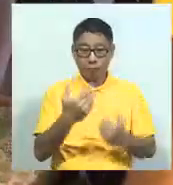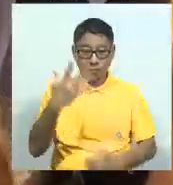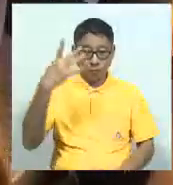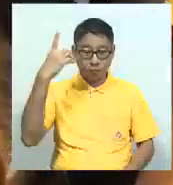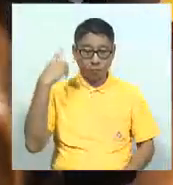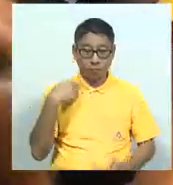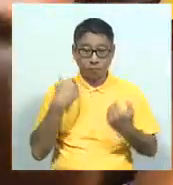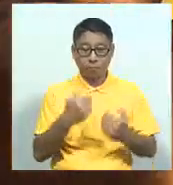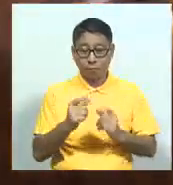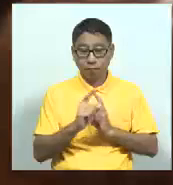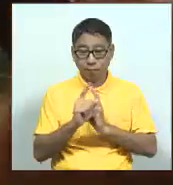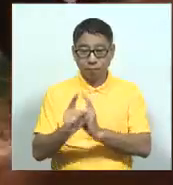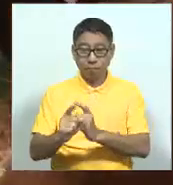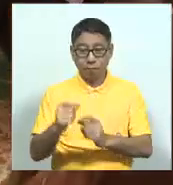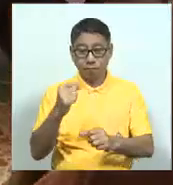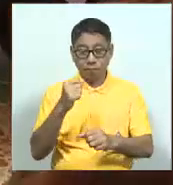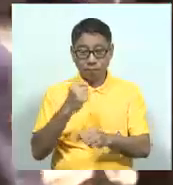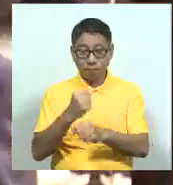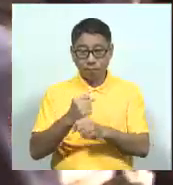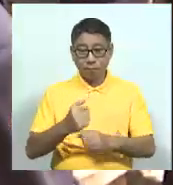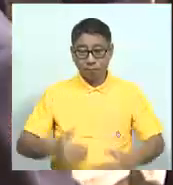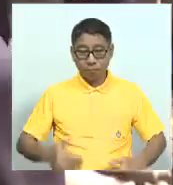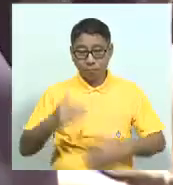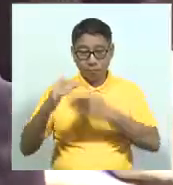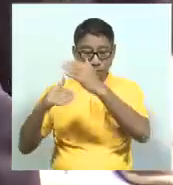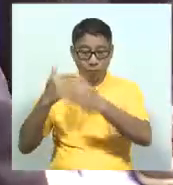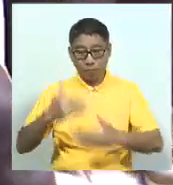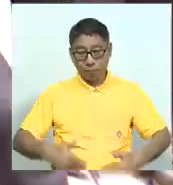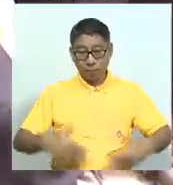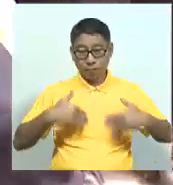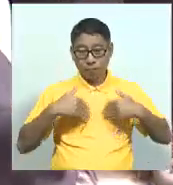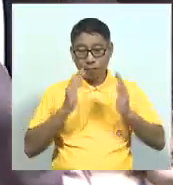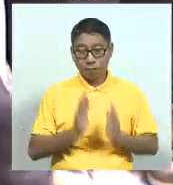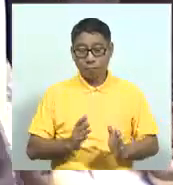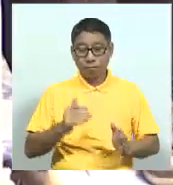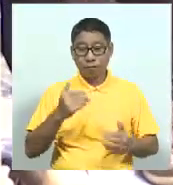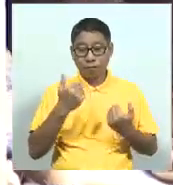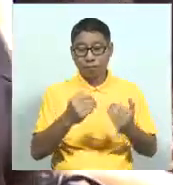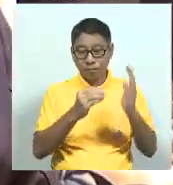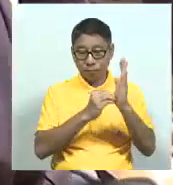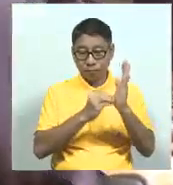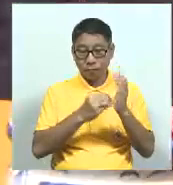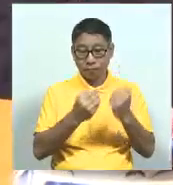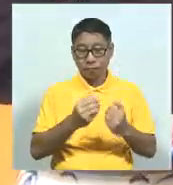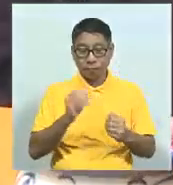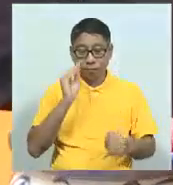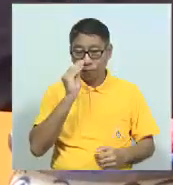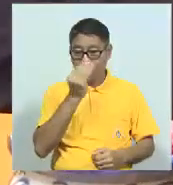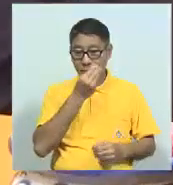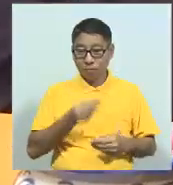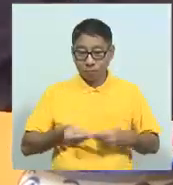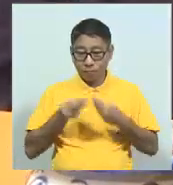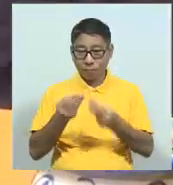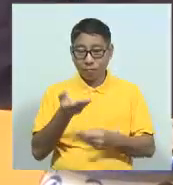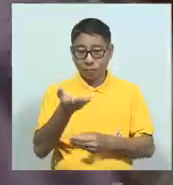เมื่อวานนี้นะครับไปติดตามการพัฒนาคุณภาพชีวิตของประชาชนชุมชนคลองเตยก็มีชาวชุมชนมามอบดอกไม้แล้วก็มีค